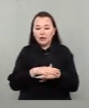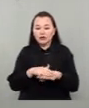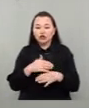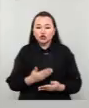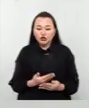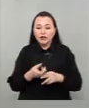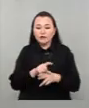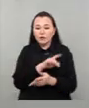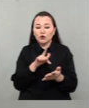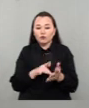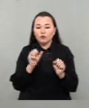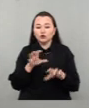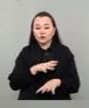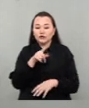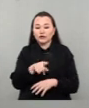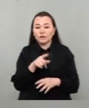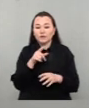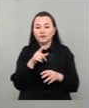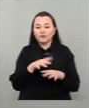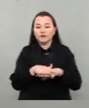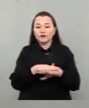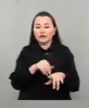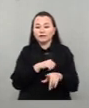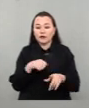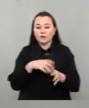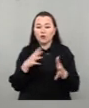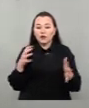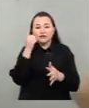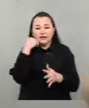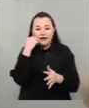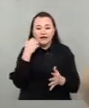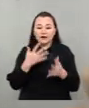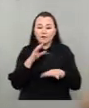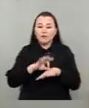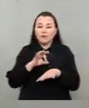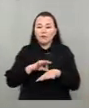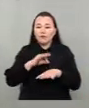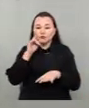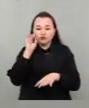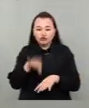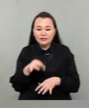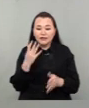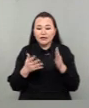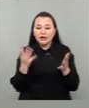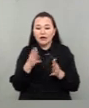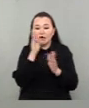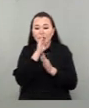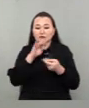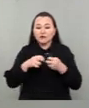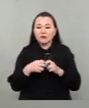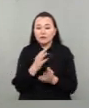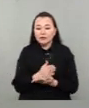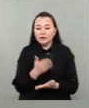в городе может быть там контингенсом населения более старый более болезненные или экологические проблемы